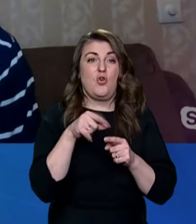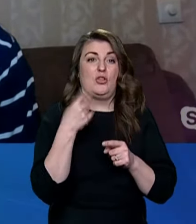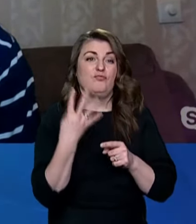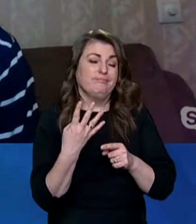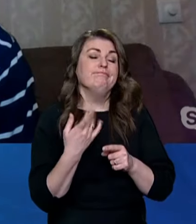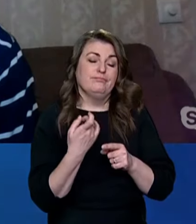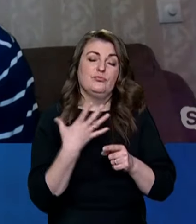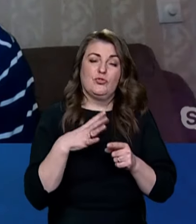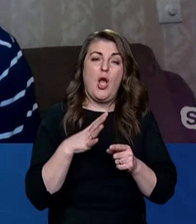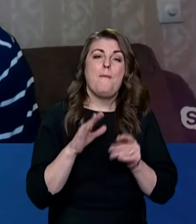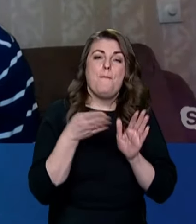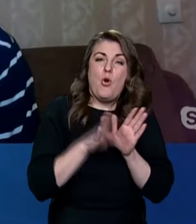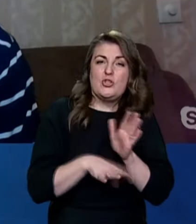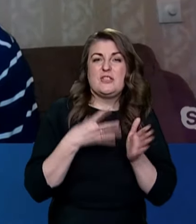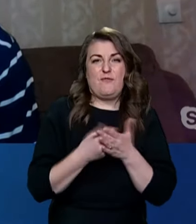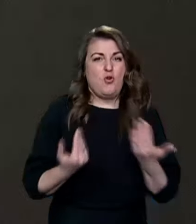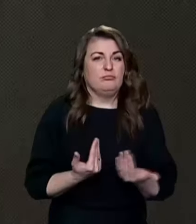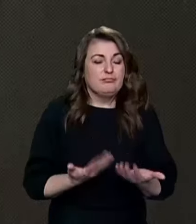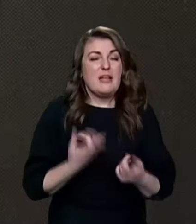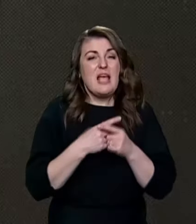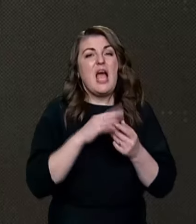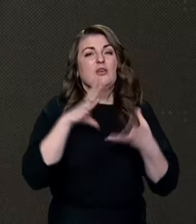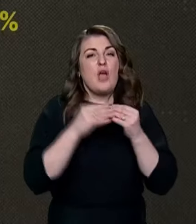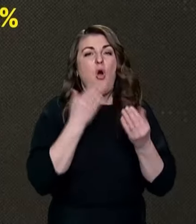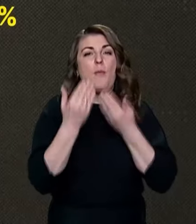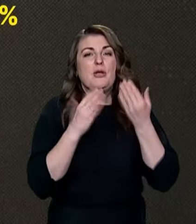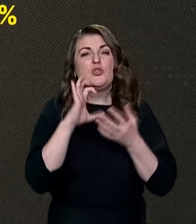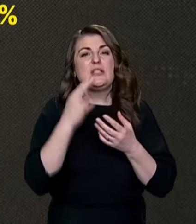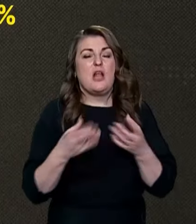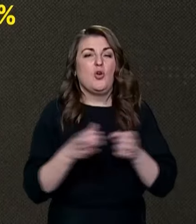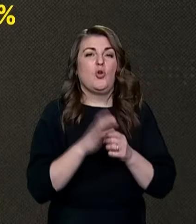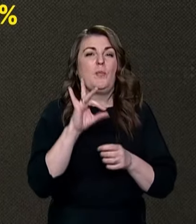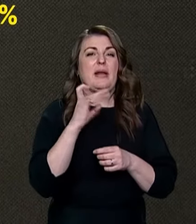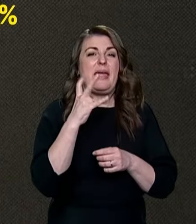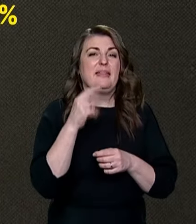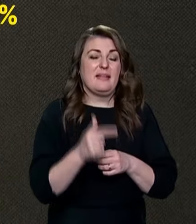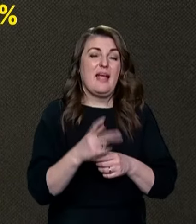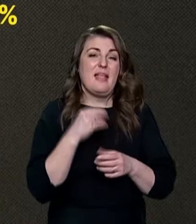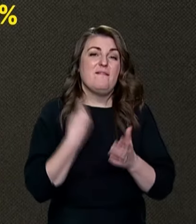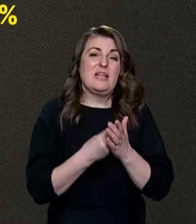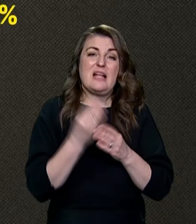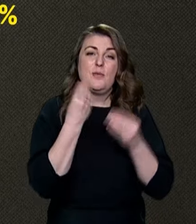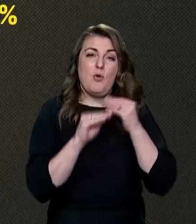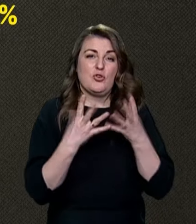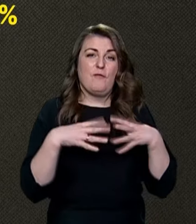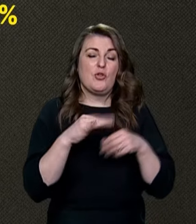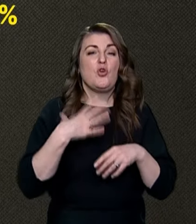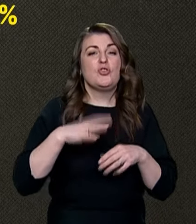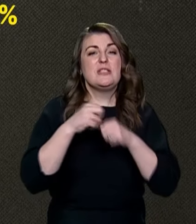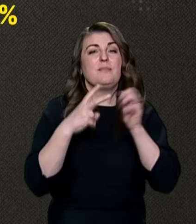очікують погіршення свого добробуту. Це результат опитування соціологічної групи «Рейтинг». На фінансове покращення у родині